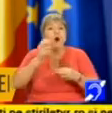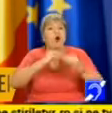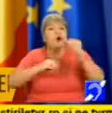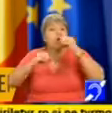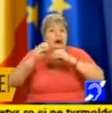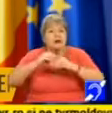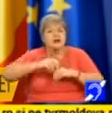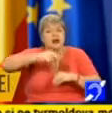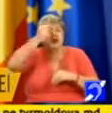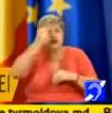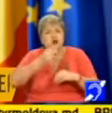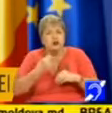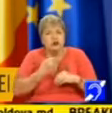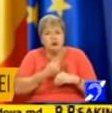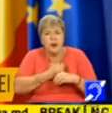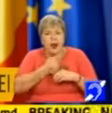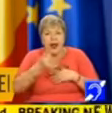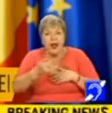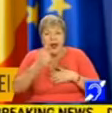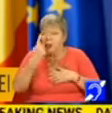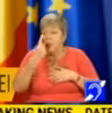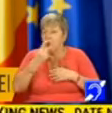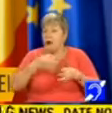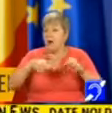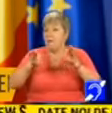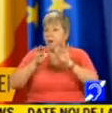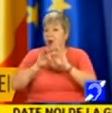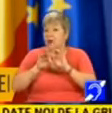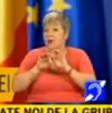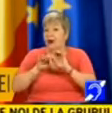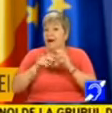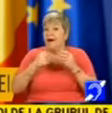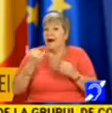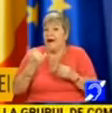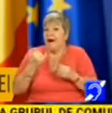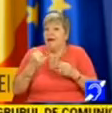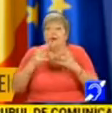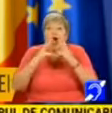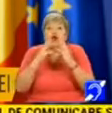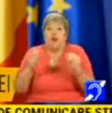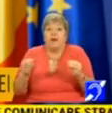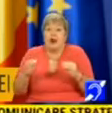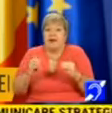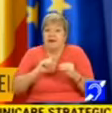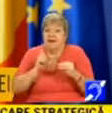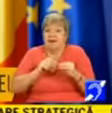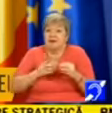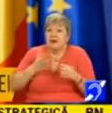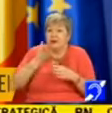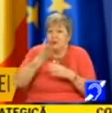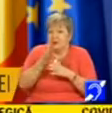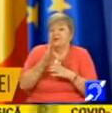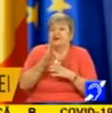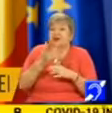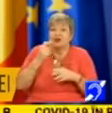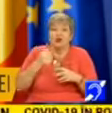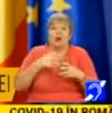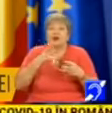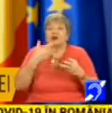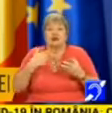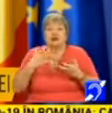ceremoniile religioase în așa fel încât românii să nu se expună pericolului de